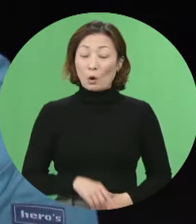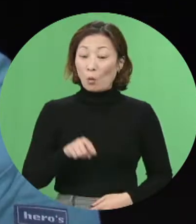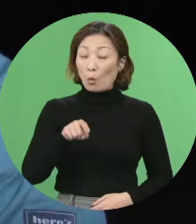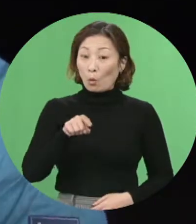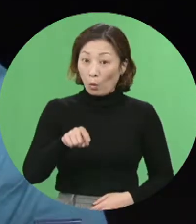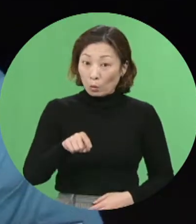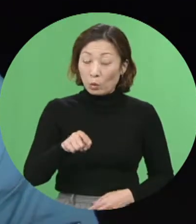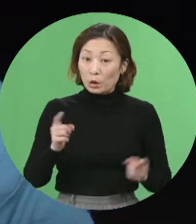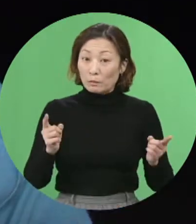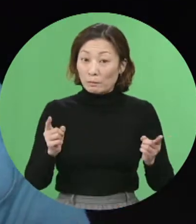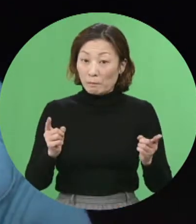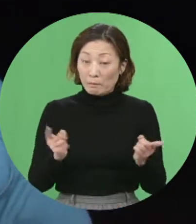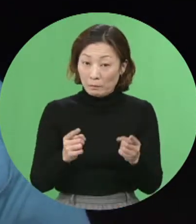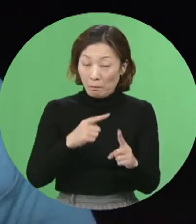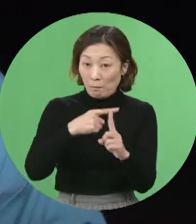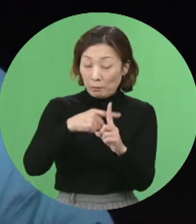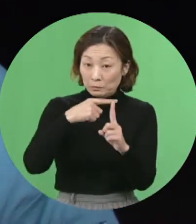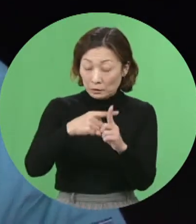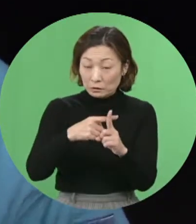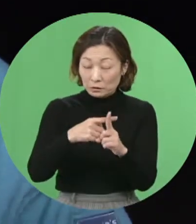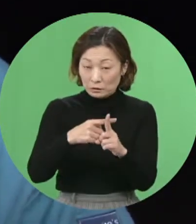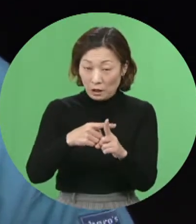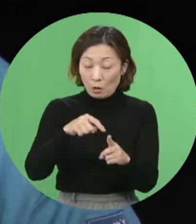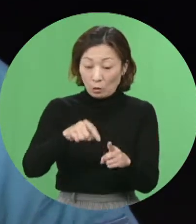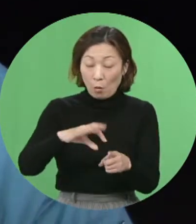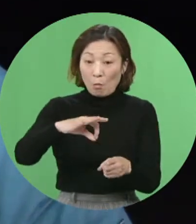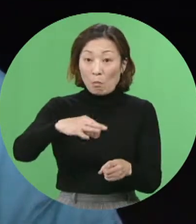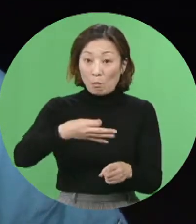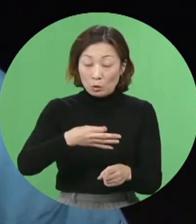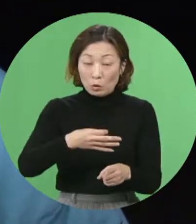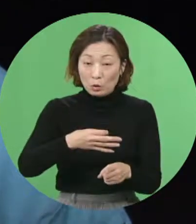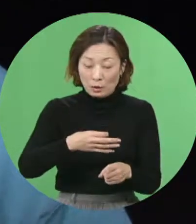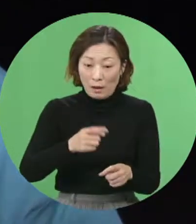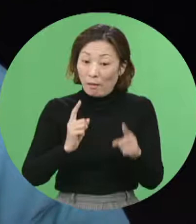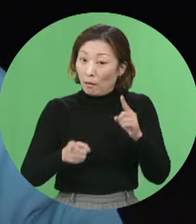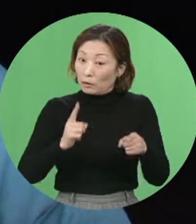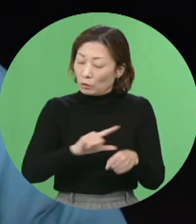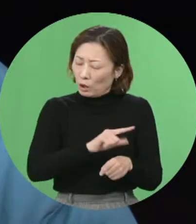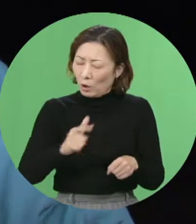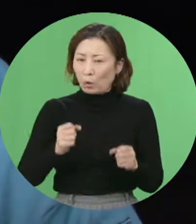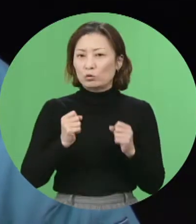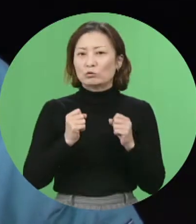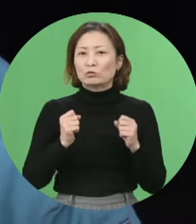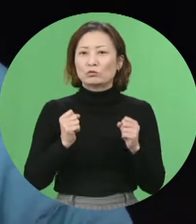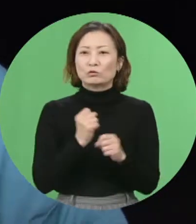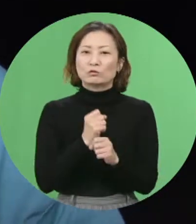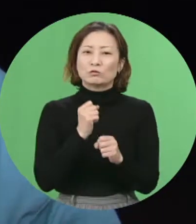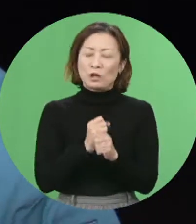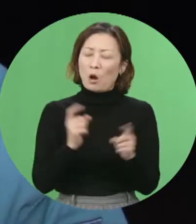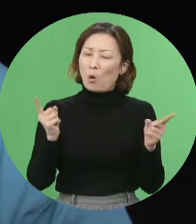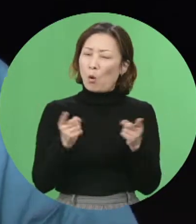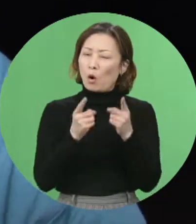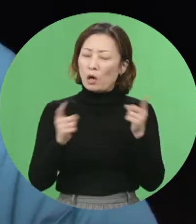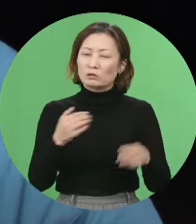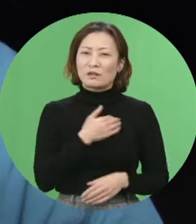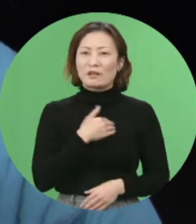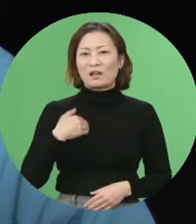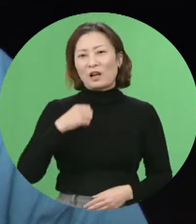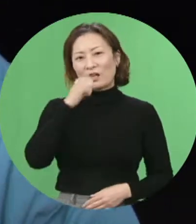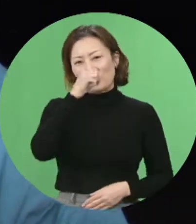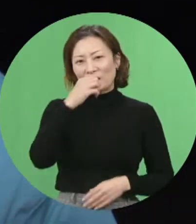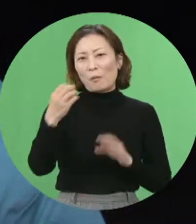これに付け加えて漂流物でこう打楽器とか作って、ここで音楽をなんかできたらいいなって話もして